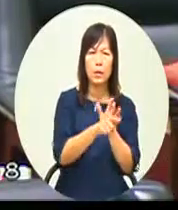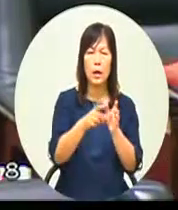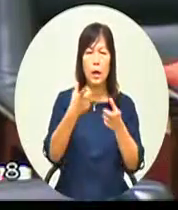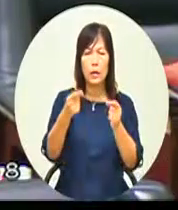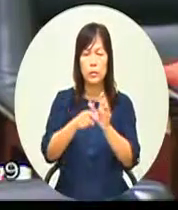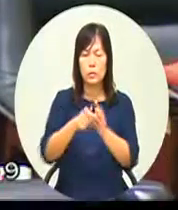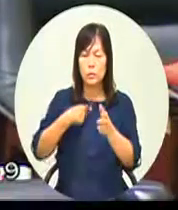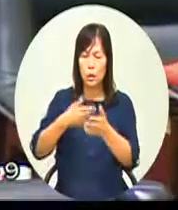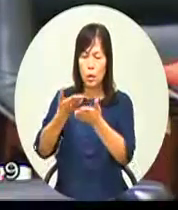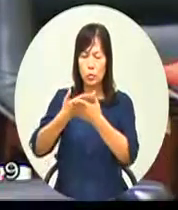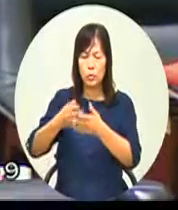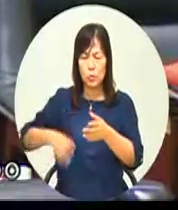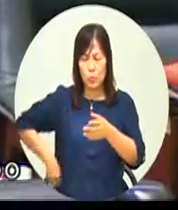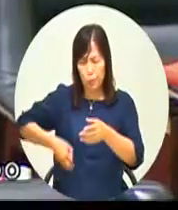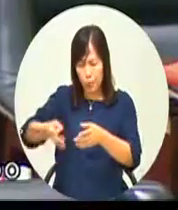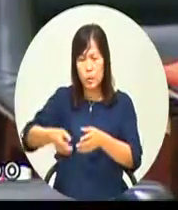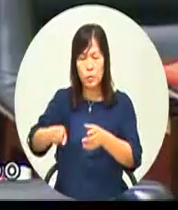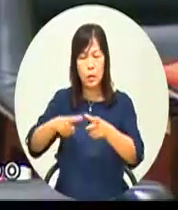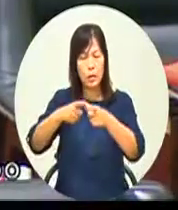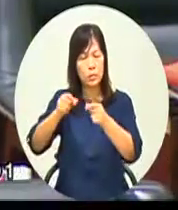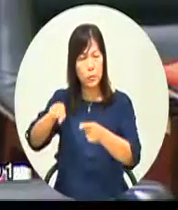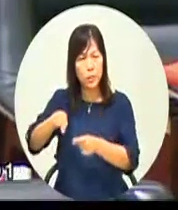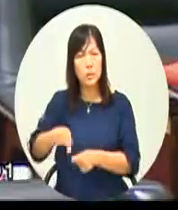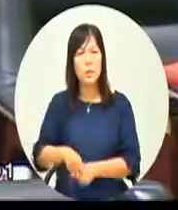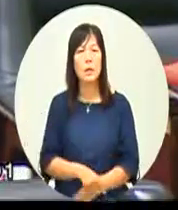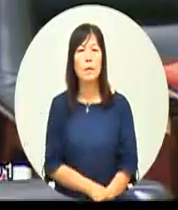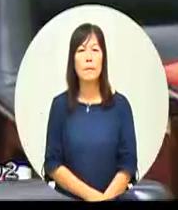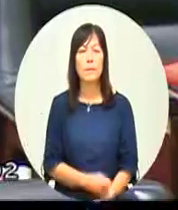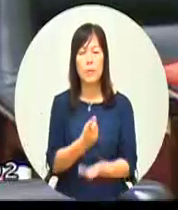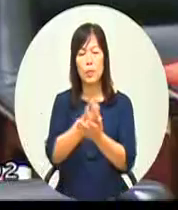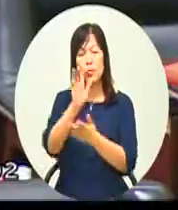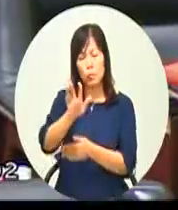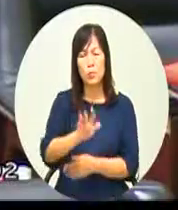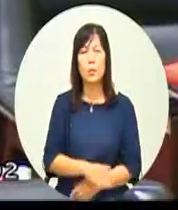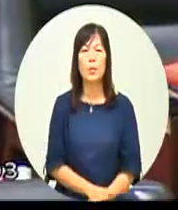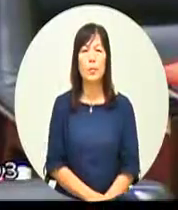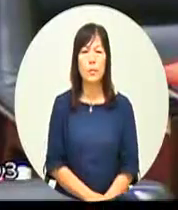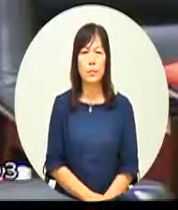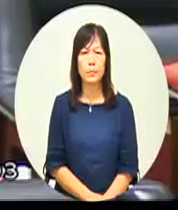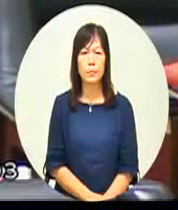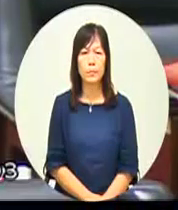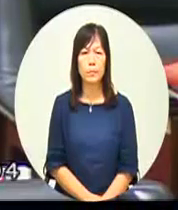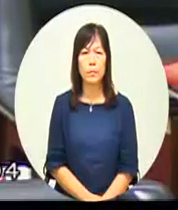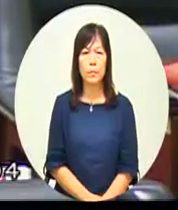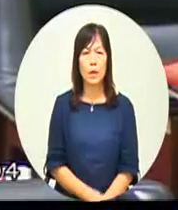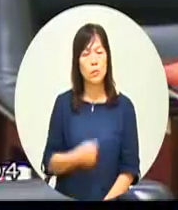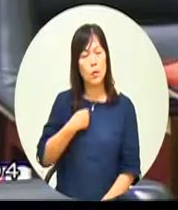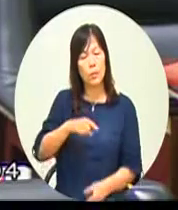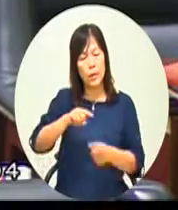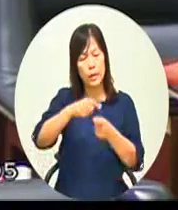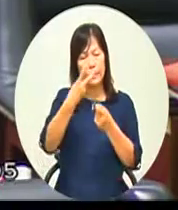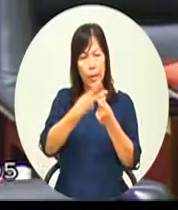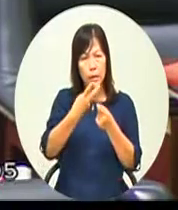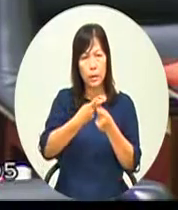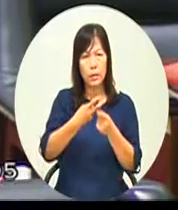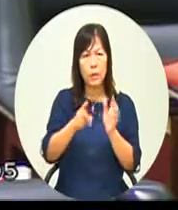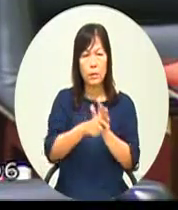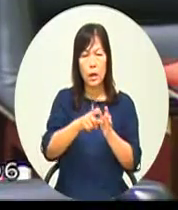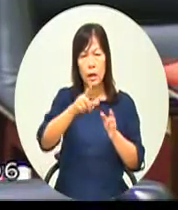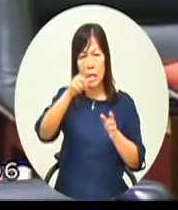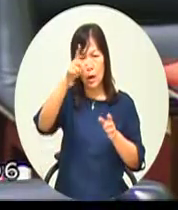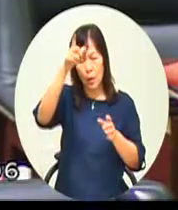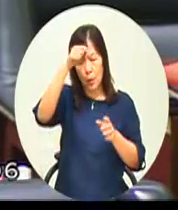们捐助的熊本哦。那另外本席还提出说，像我们102年的黄色小鸭